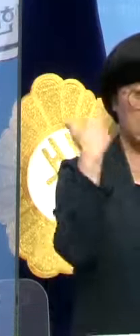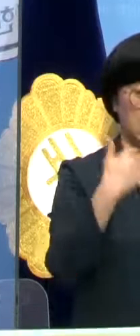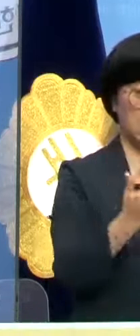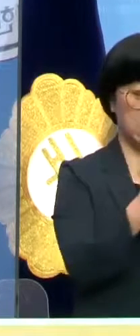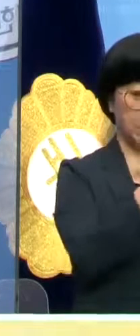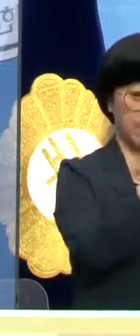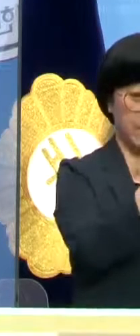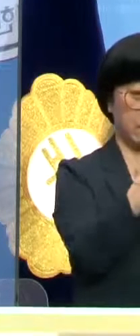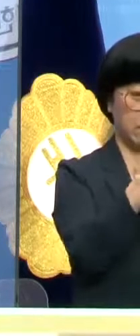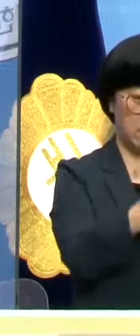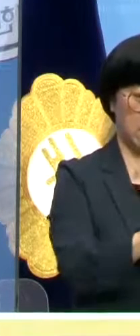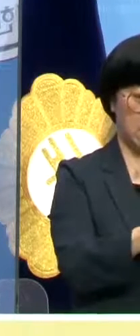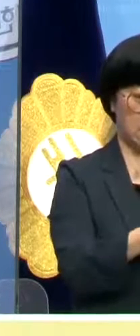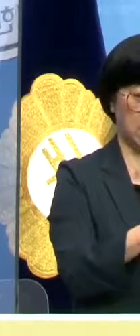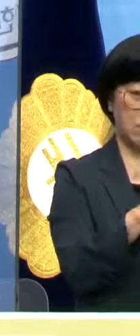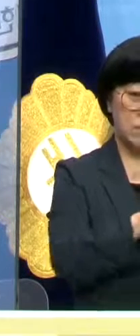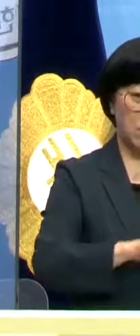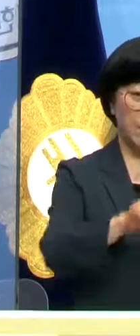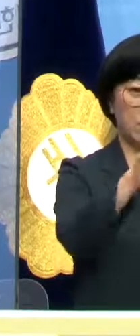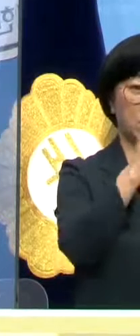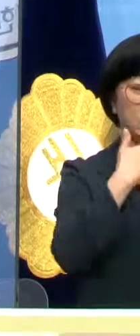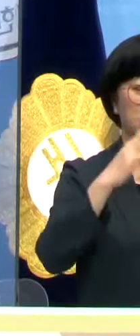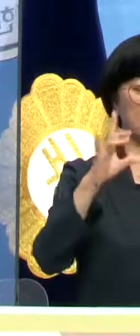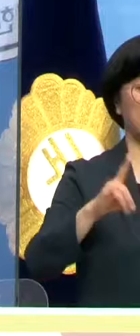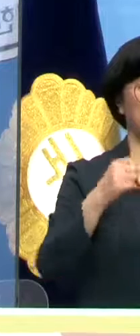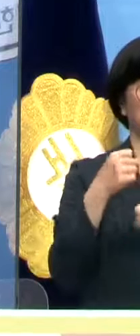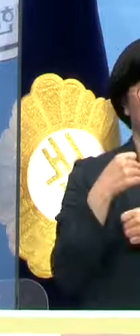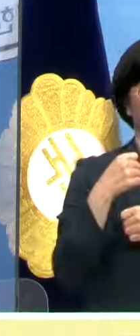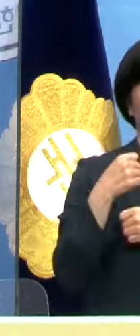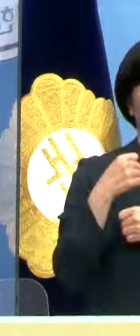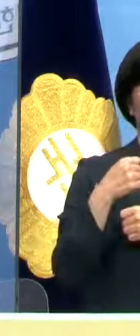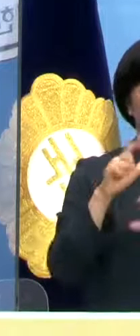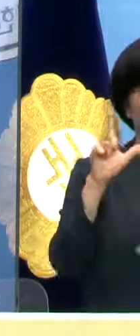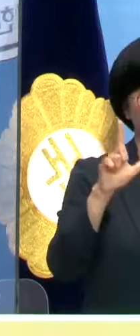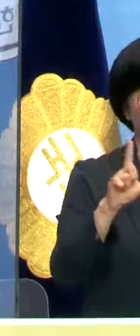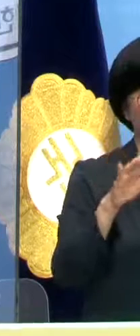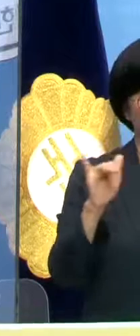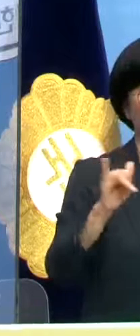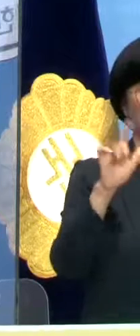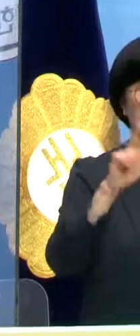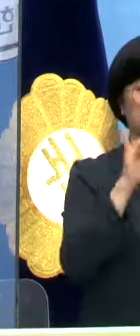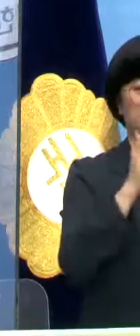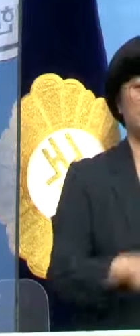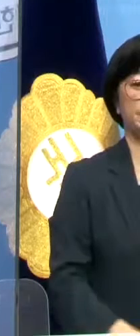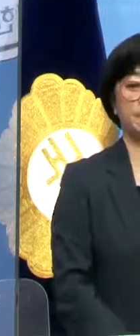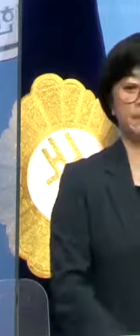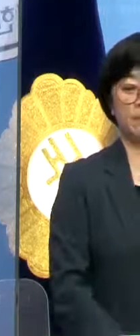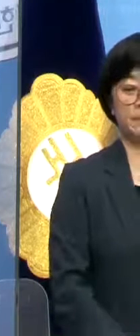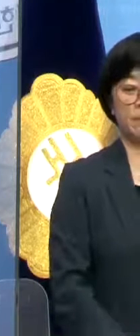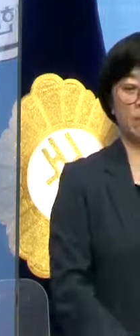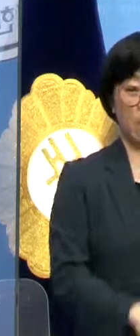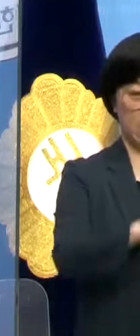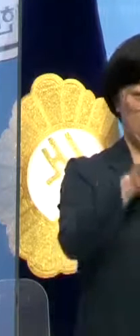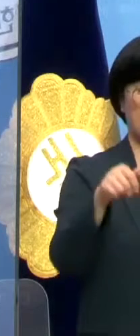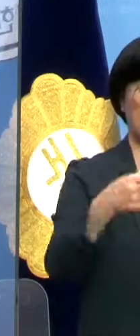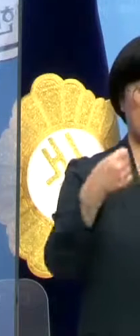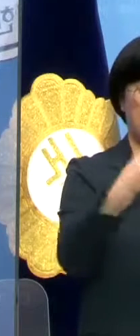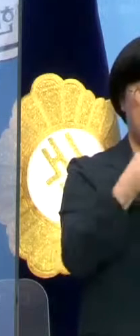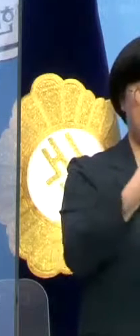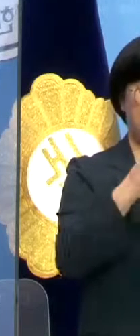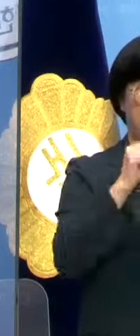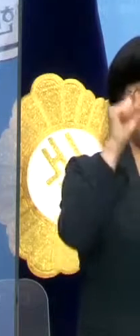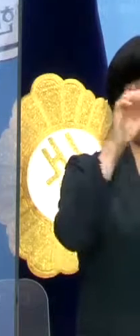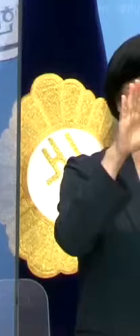집회에서는 그동안 전면에 나서지 않았던 태국 군도 모습을 드러냈습니다 이런 격렬한 시위